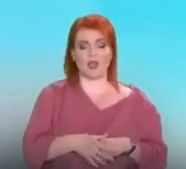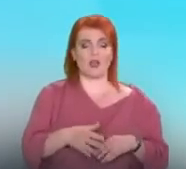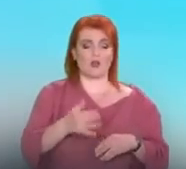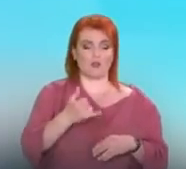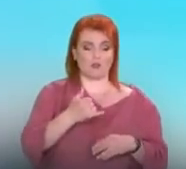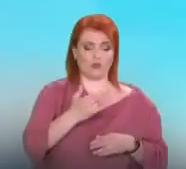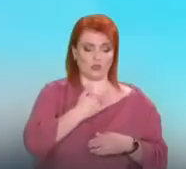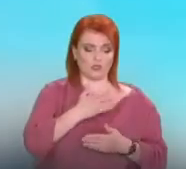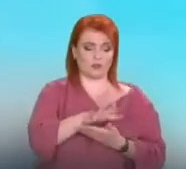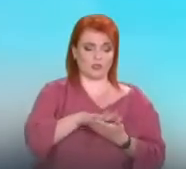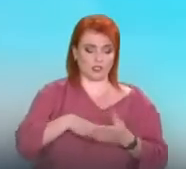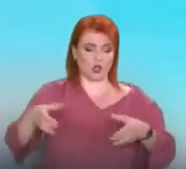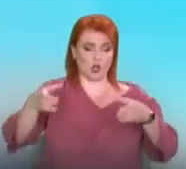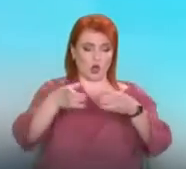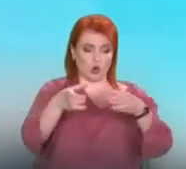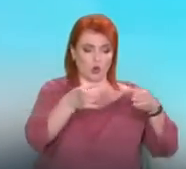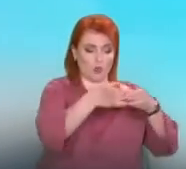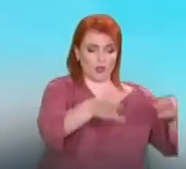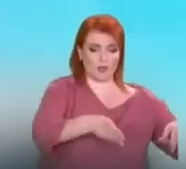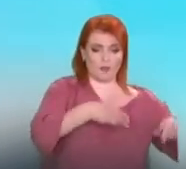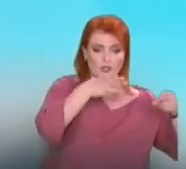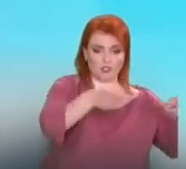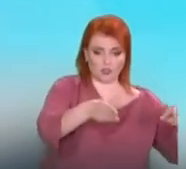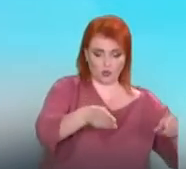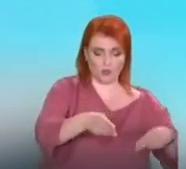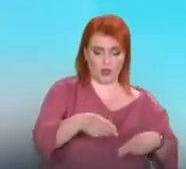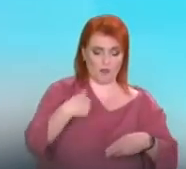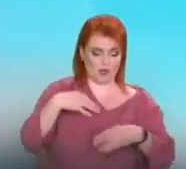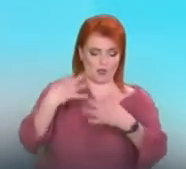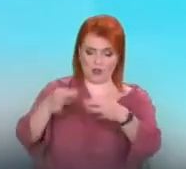nu și-au locul în politica din Republica Moldova.